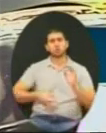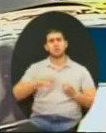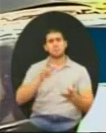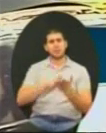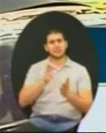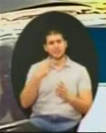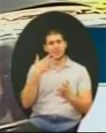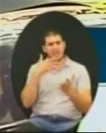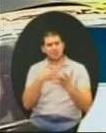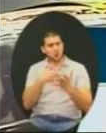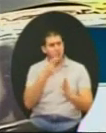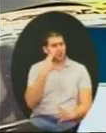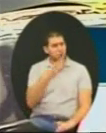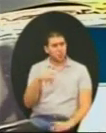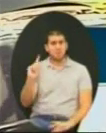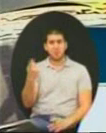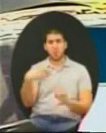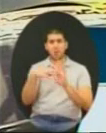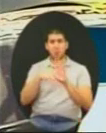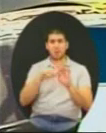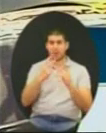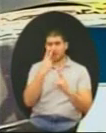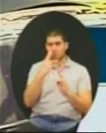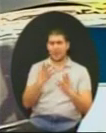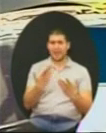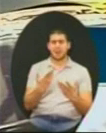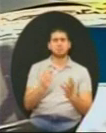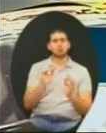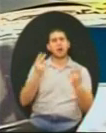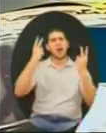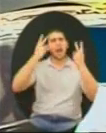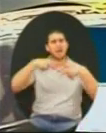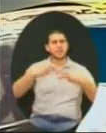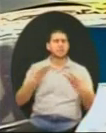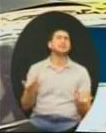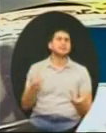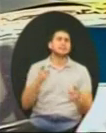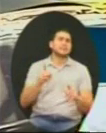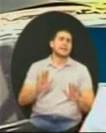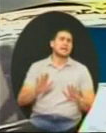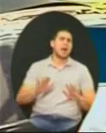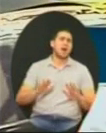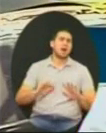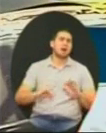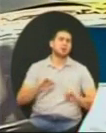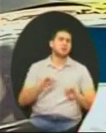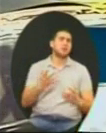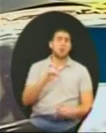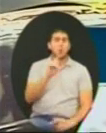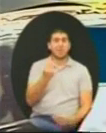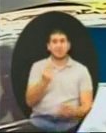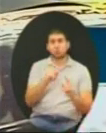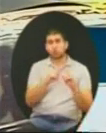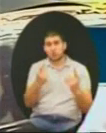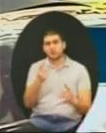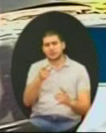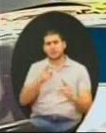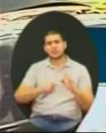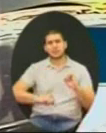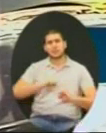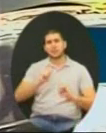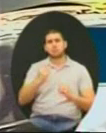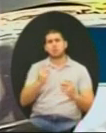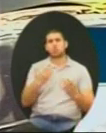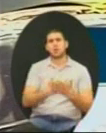בחלק מהחקיקה האחרים ובהרבה חוקים אחרים שנעשו ויראו איך זה עובר, כדי להבין שזה הלך הדברים. יכול להיות שדברים היו צריכים להיות אחרת, אבל זה המסורת, זה לא